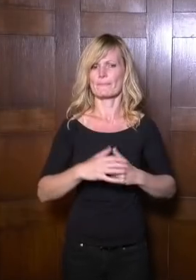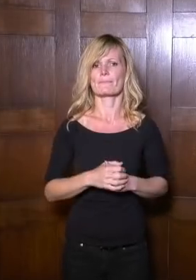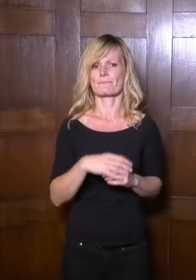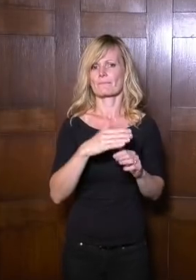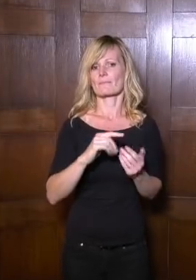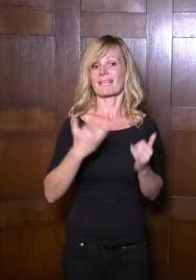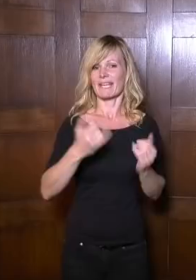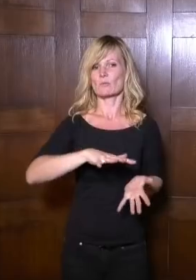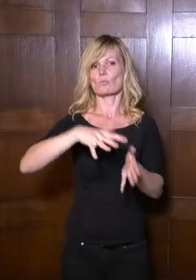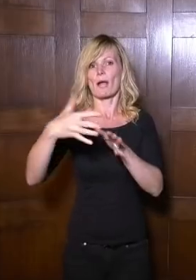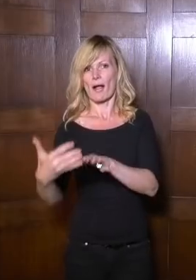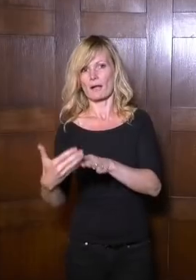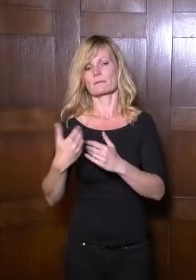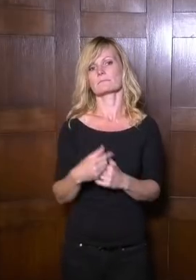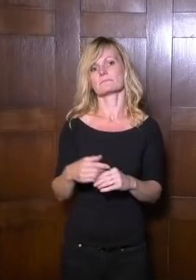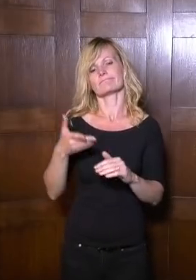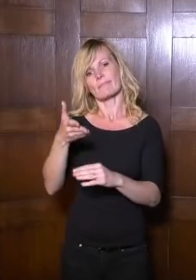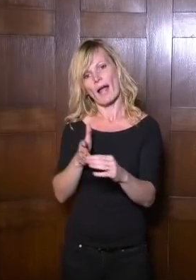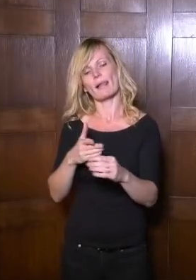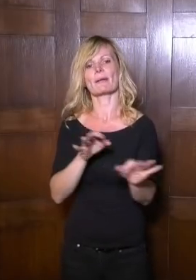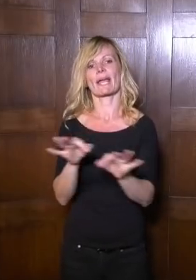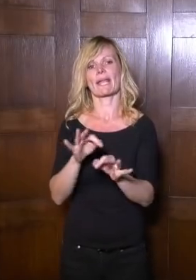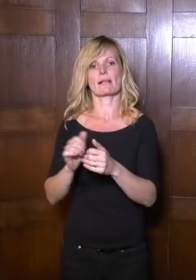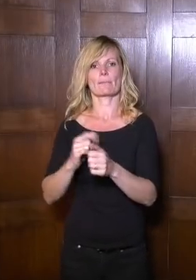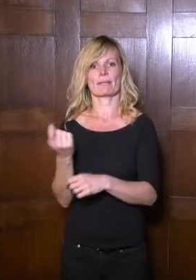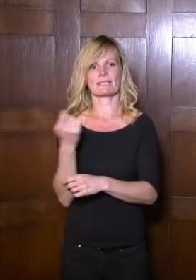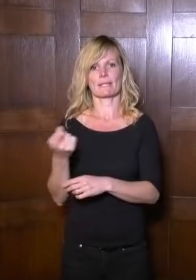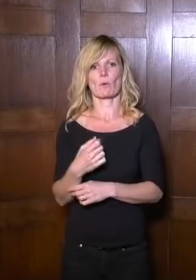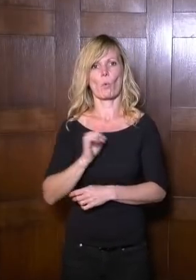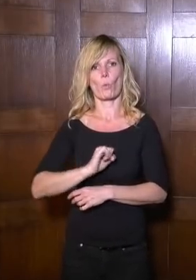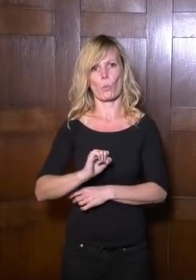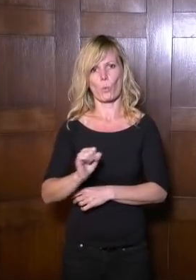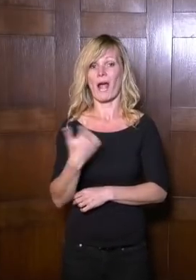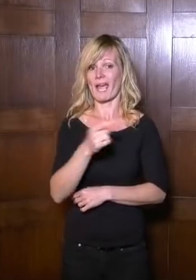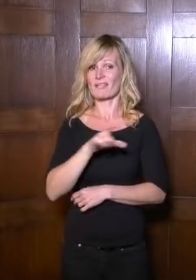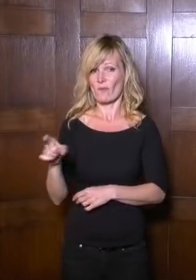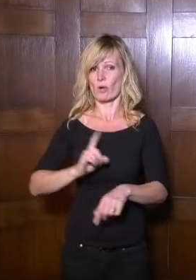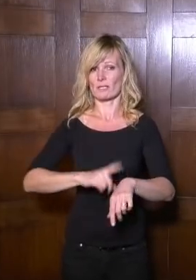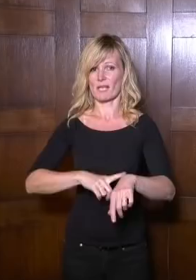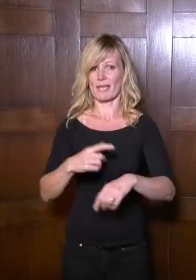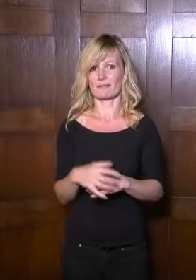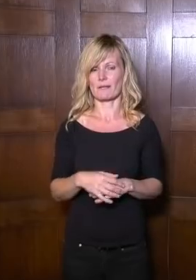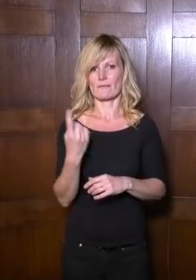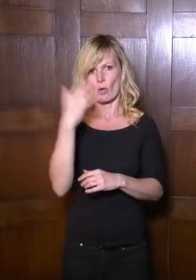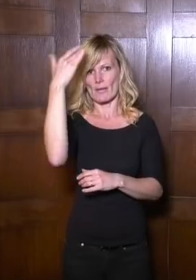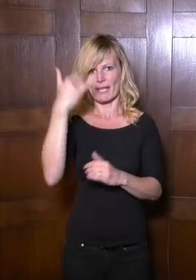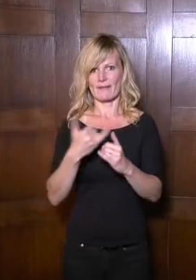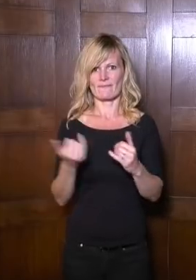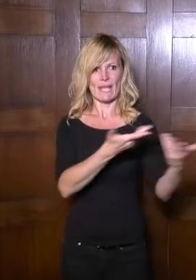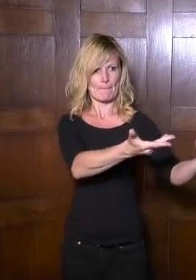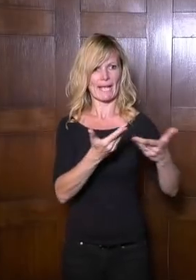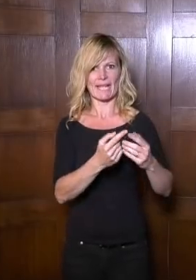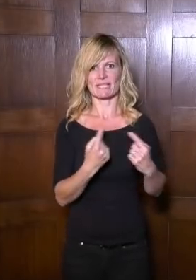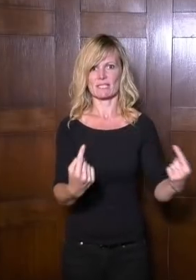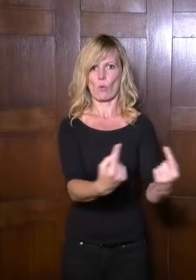eingeschränkten Regelbetrieb, der war sehr sportlich. Ne? Wir hatten eine Woche Zeit, mit diesen Bringezonen da uns eine Platte zu machen. Und ich glaube, für